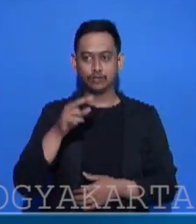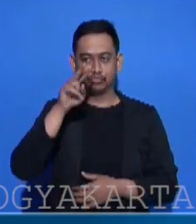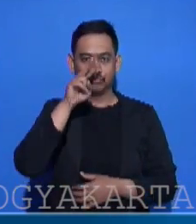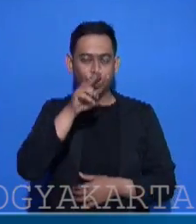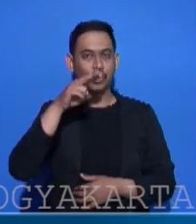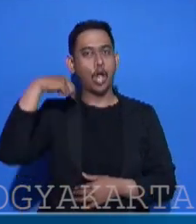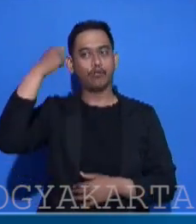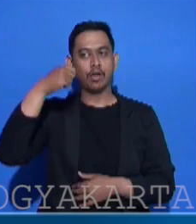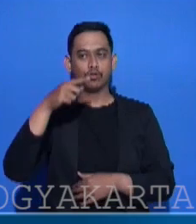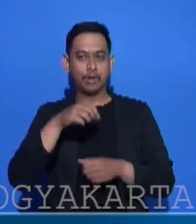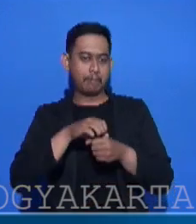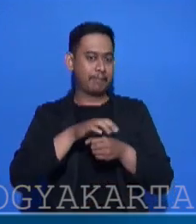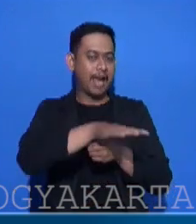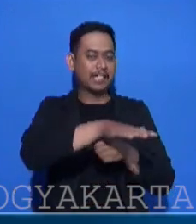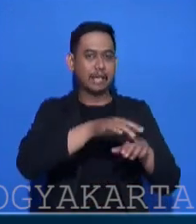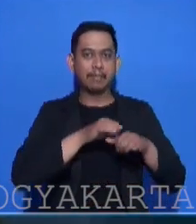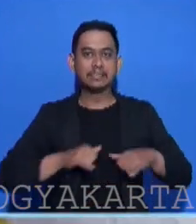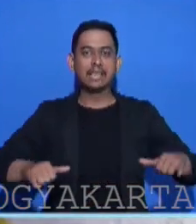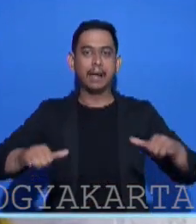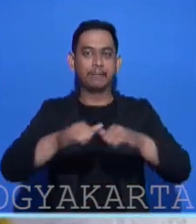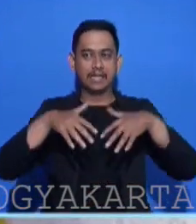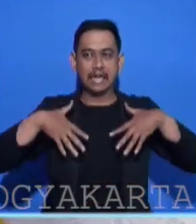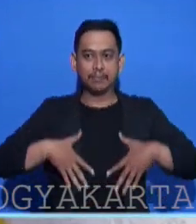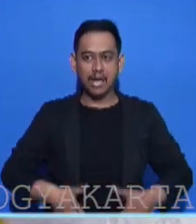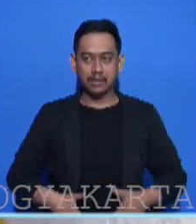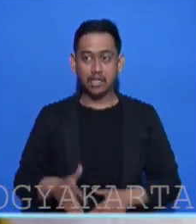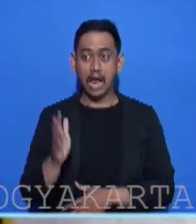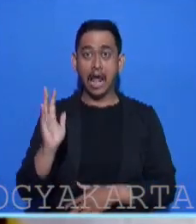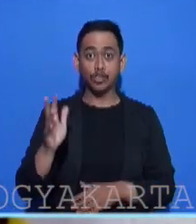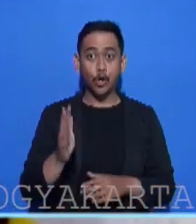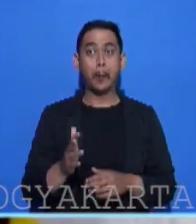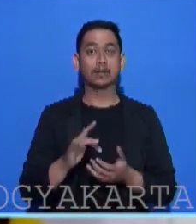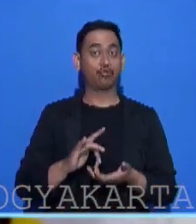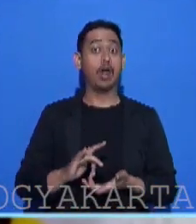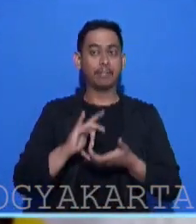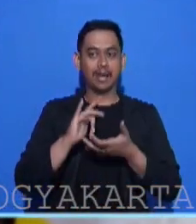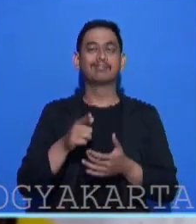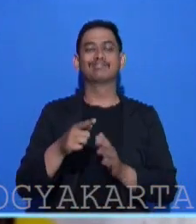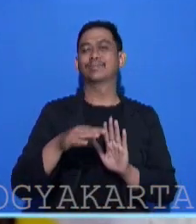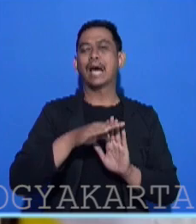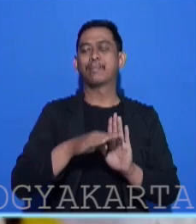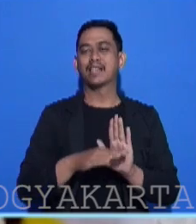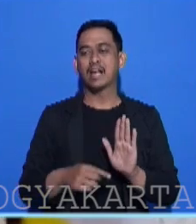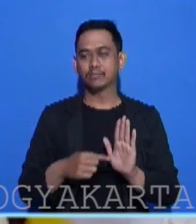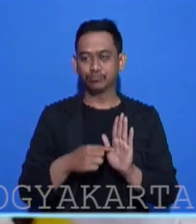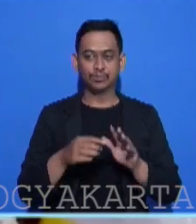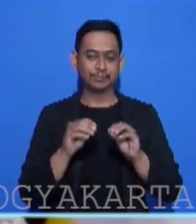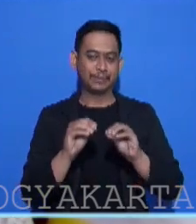atau bioskop bersama berkebaya. Untuk yang formal kita banyak menghadiri acara-acara formal, bahkan kita